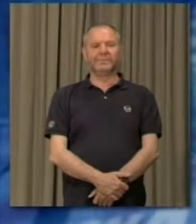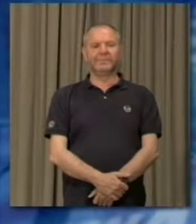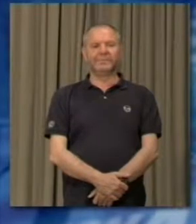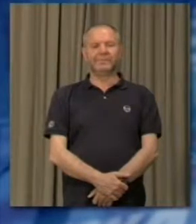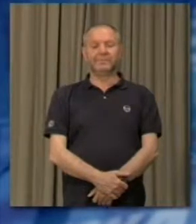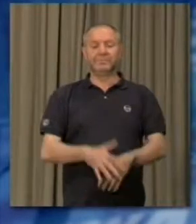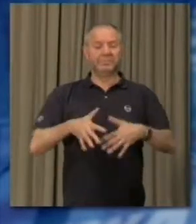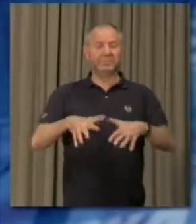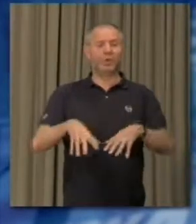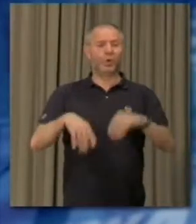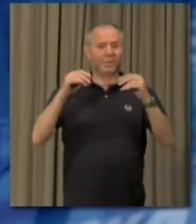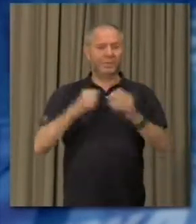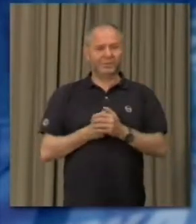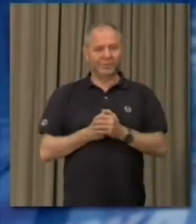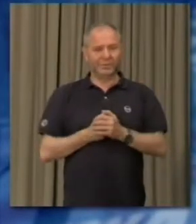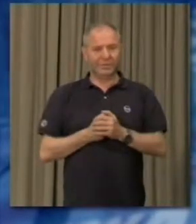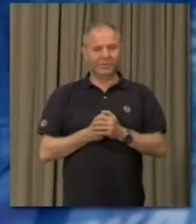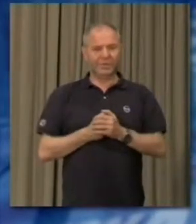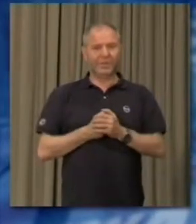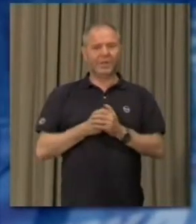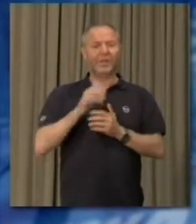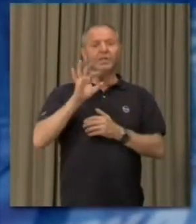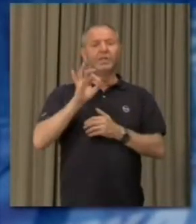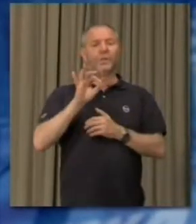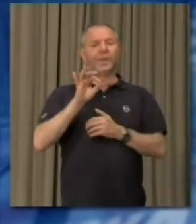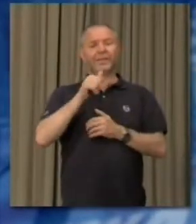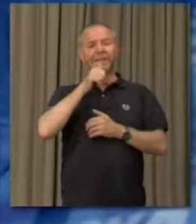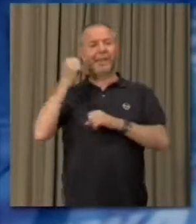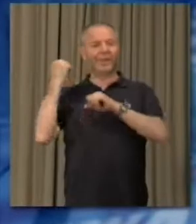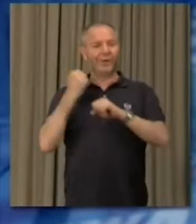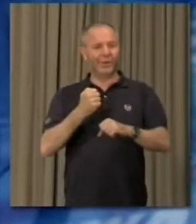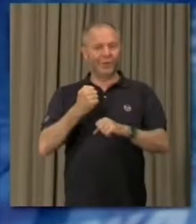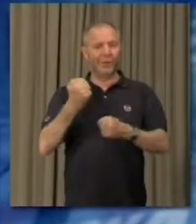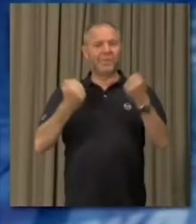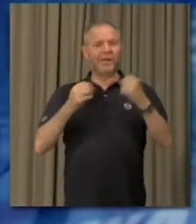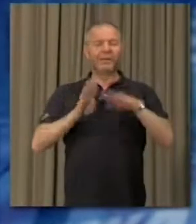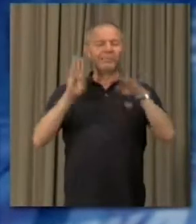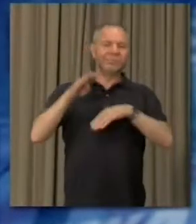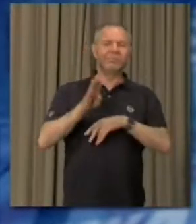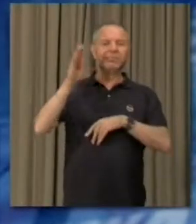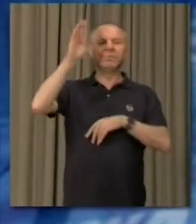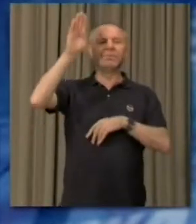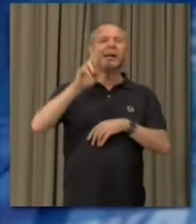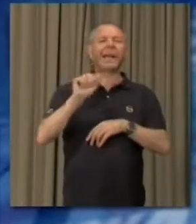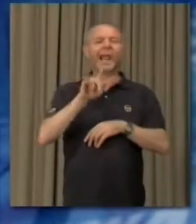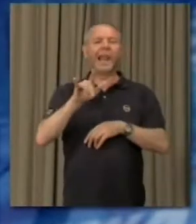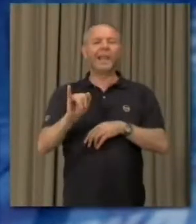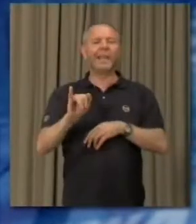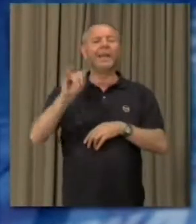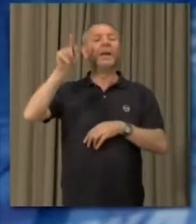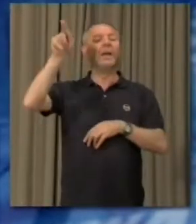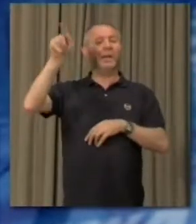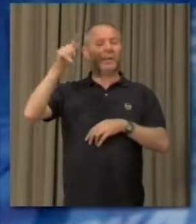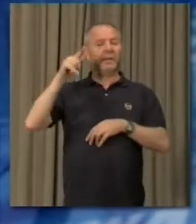Sta per iniziare il conto alla rovescia per l'edizione numero 50 del Rally delle Valli Ossolane. Giovedì 15 maggio si aprono le iscrizioni per questa